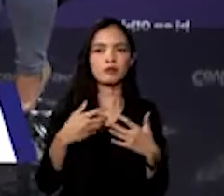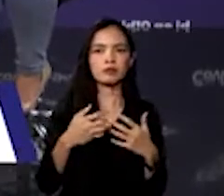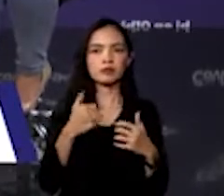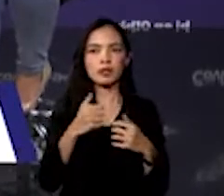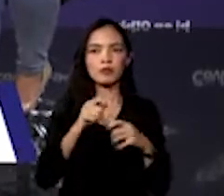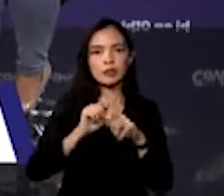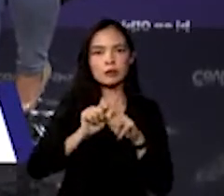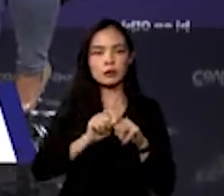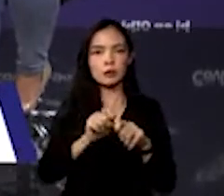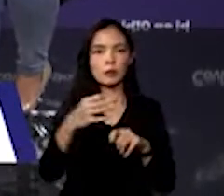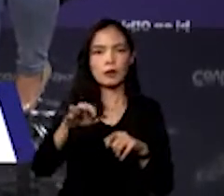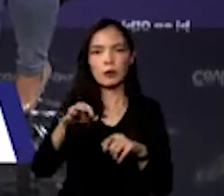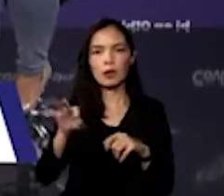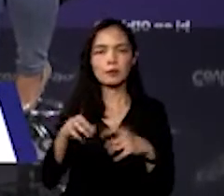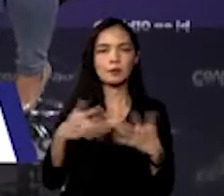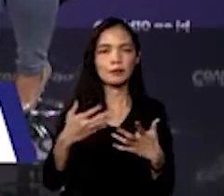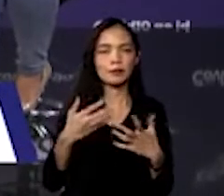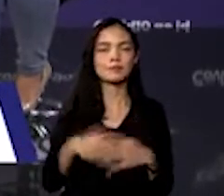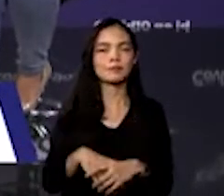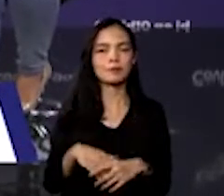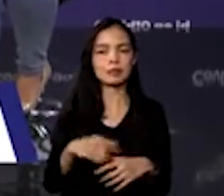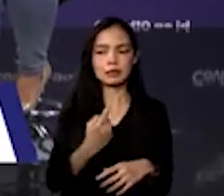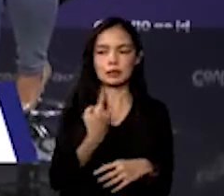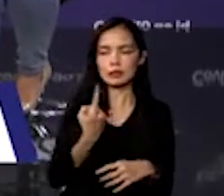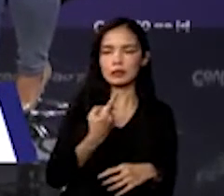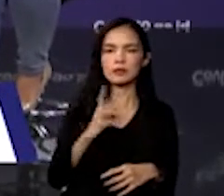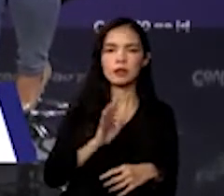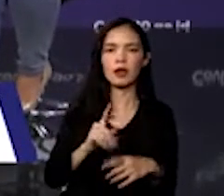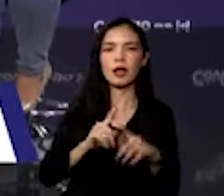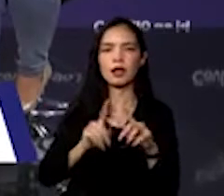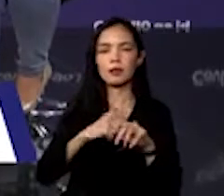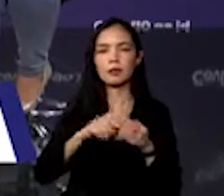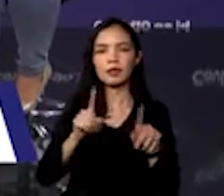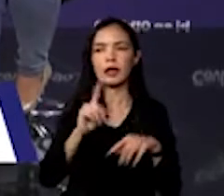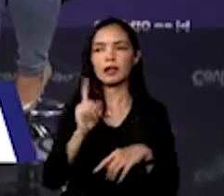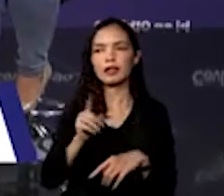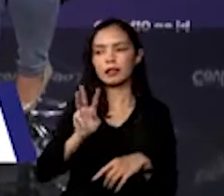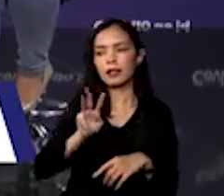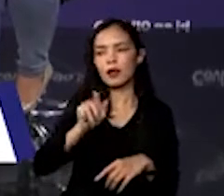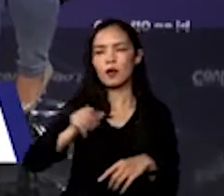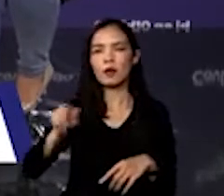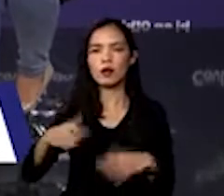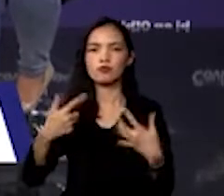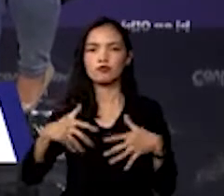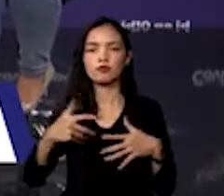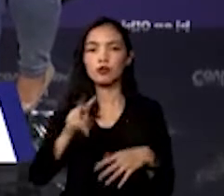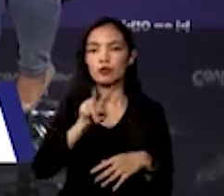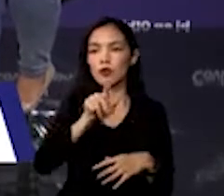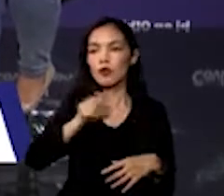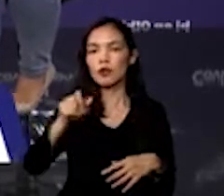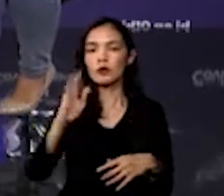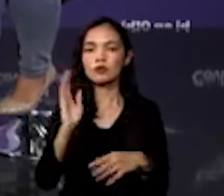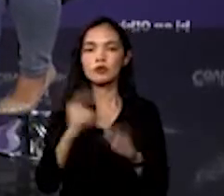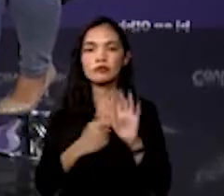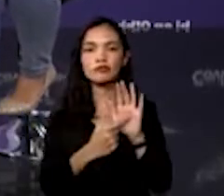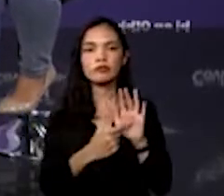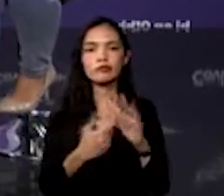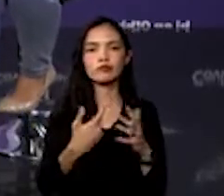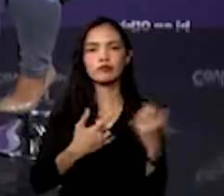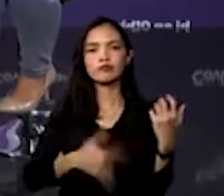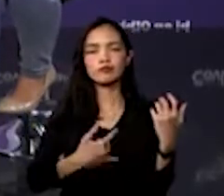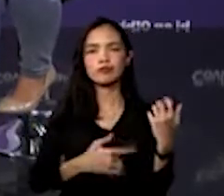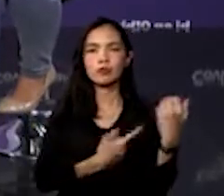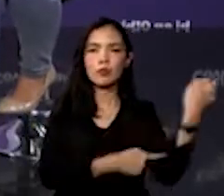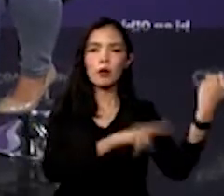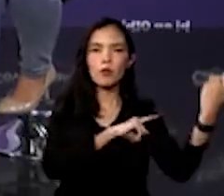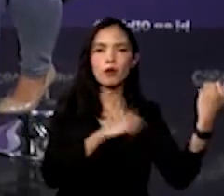kan nah saya tidak sendiri tentunya Hari ini saya ditemani oleh tiga narasumber yang luar biasa kalau dua narasumber tadi sudah menunjukkan kelebihan